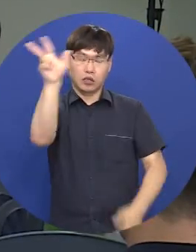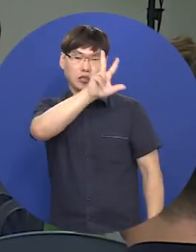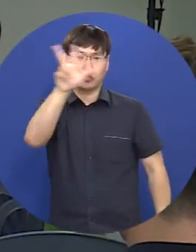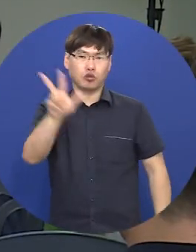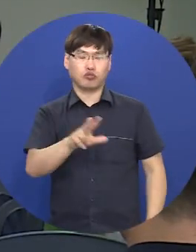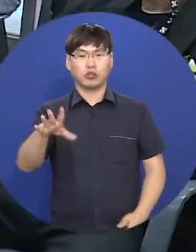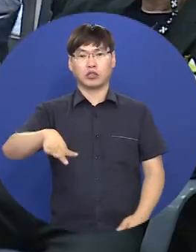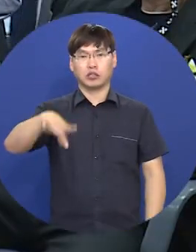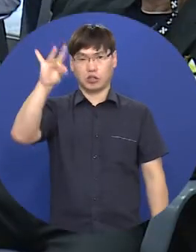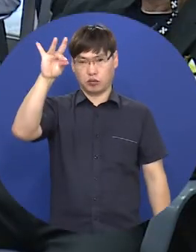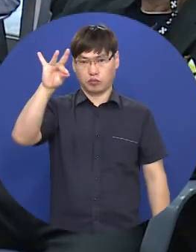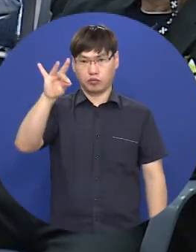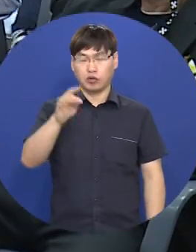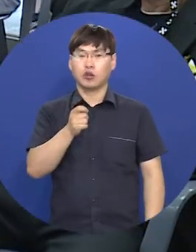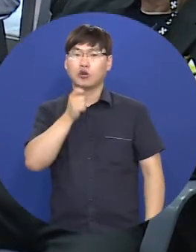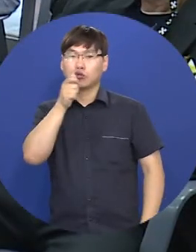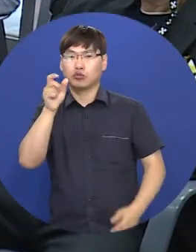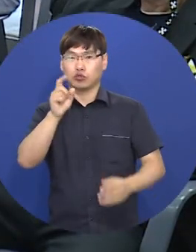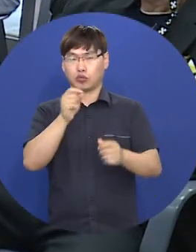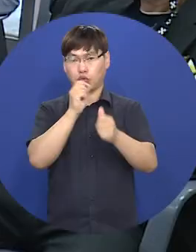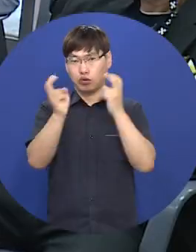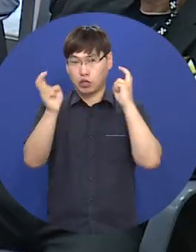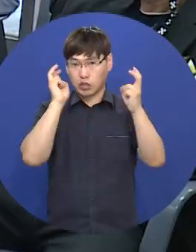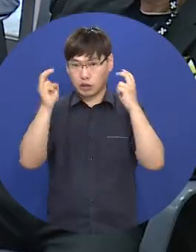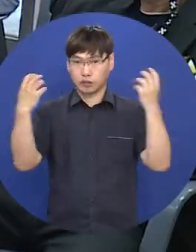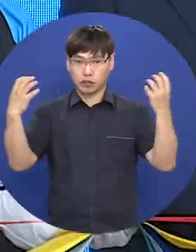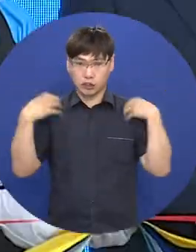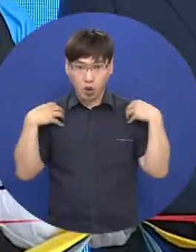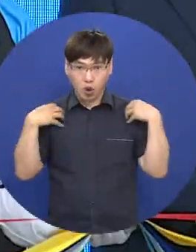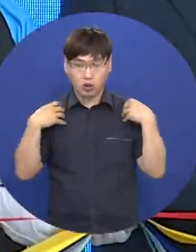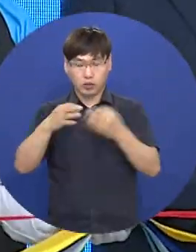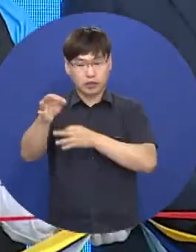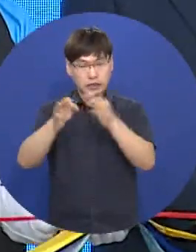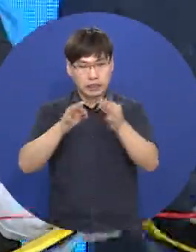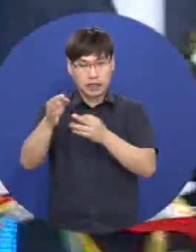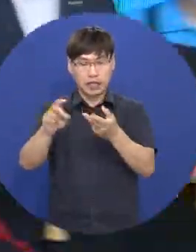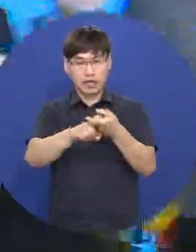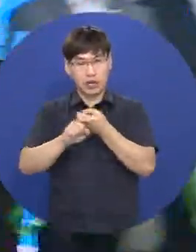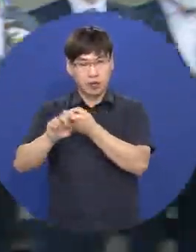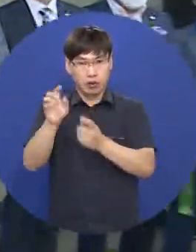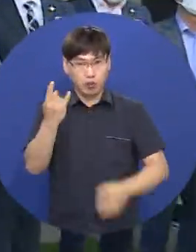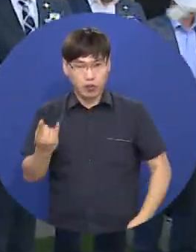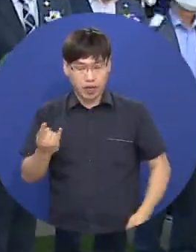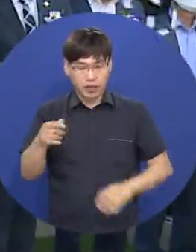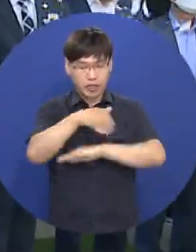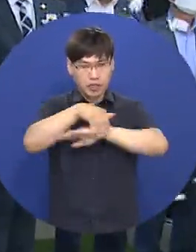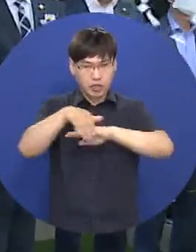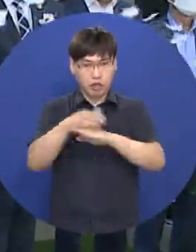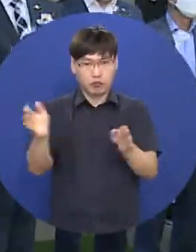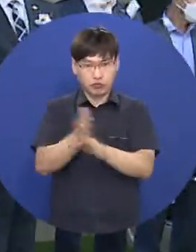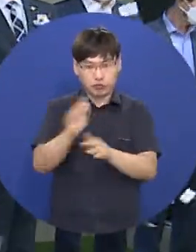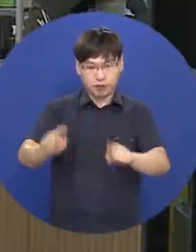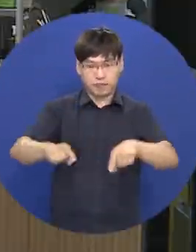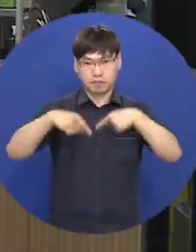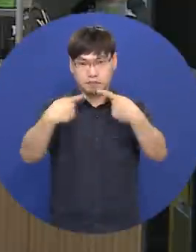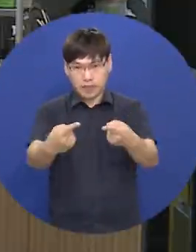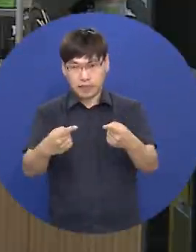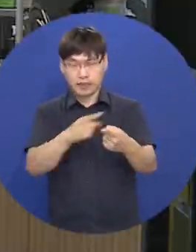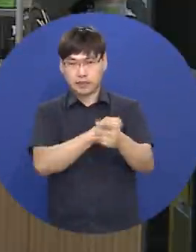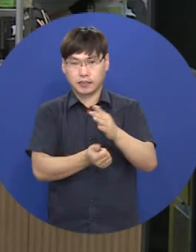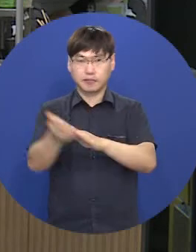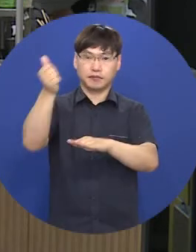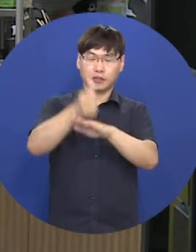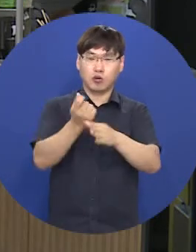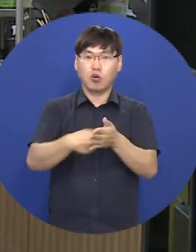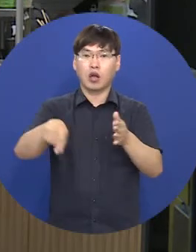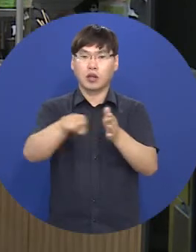프로젝트로 중소벤처기업부와 소상공인시장진흥공단 그리고 강원도가 사업 초기 기획 단계부터 적극 참여해